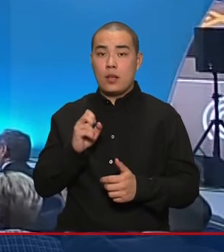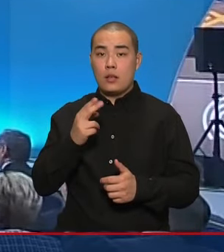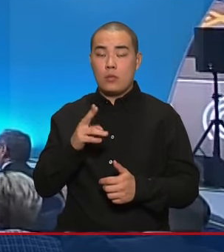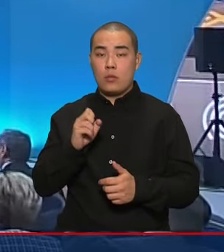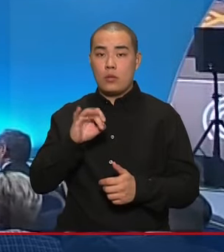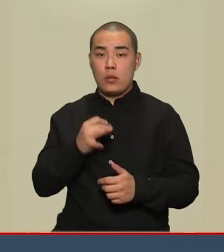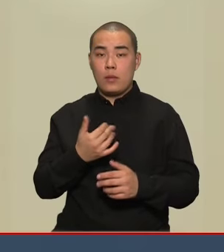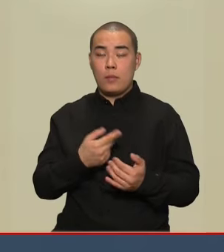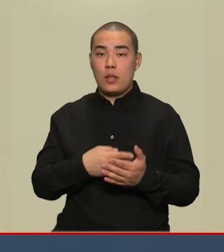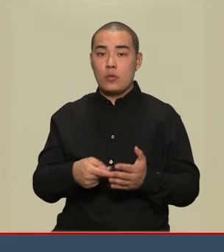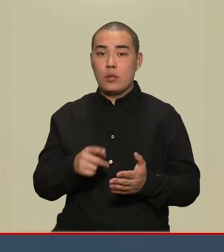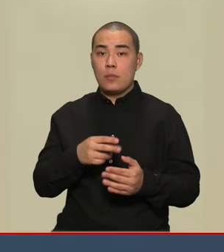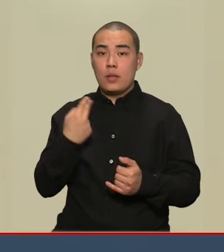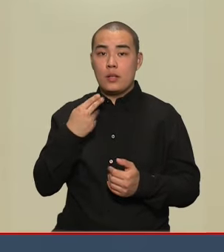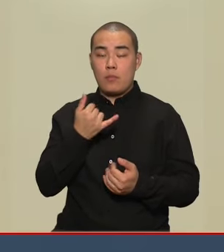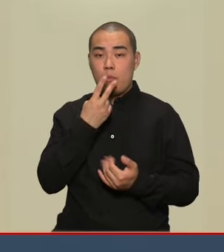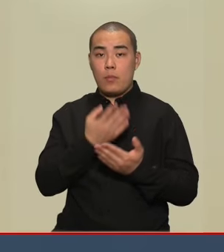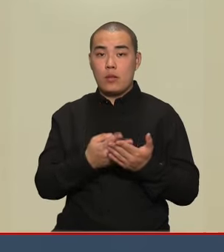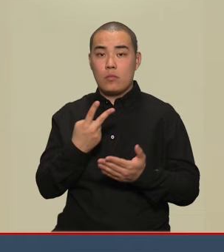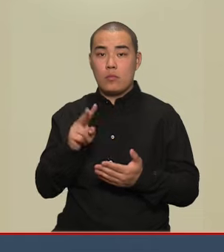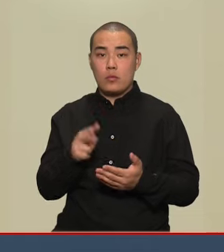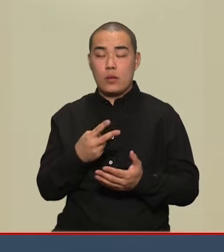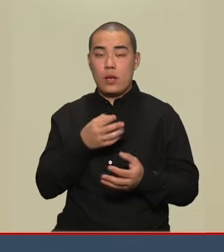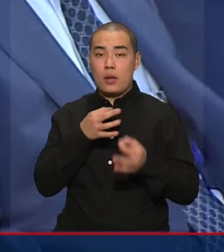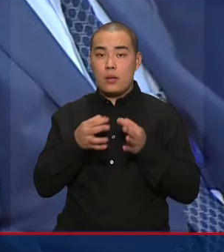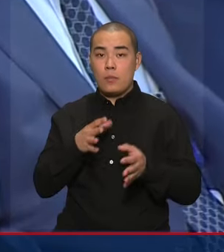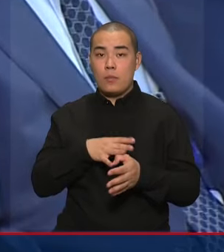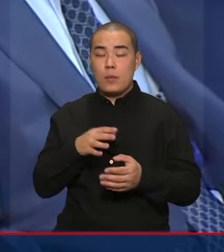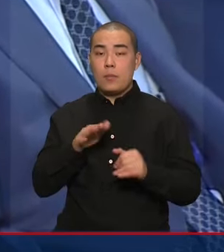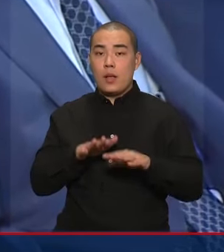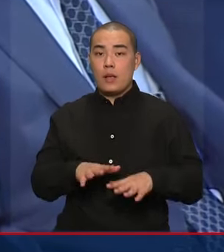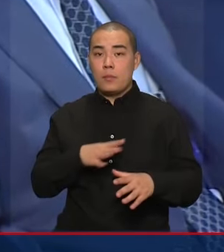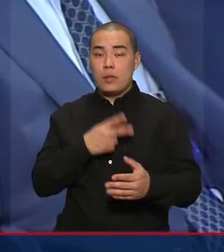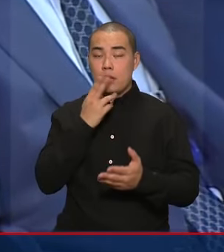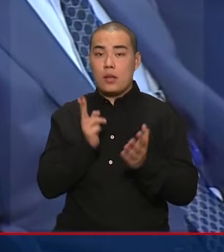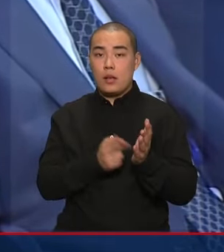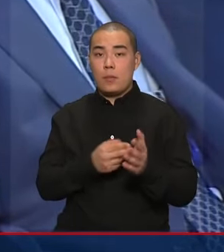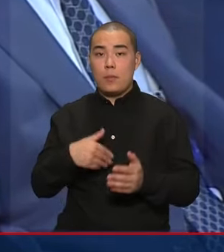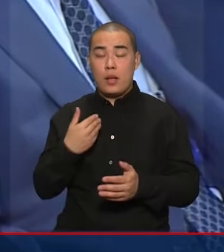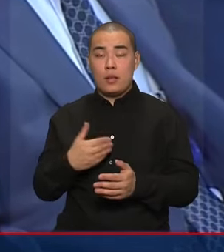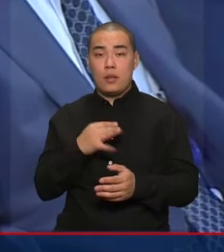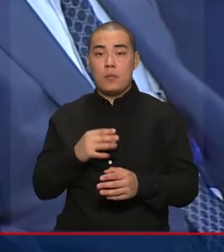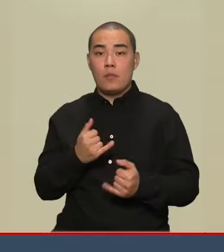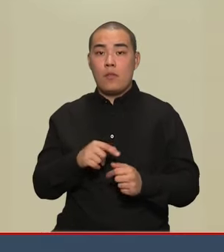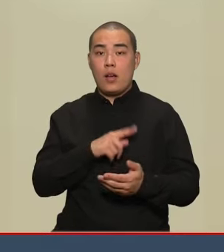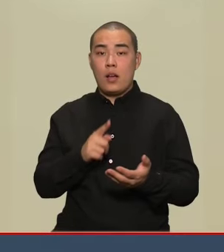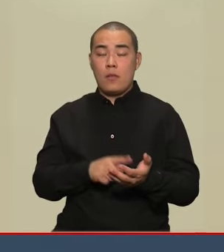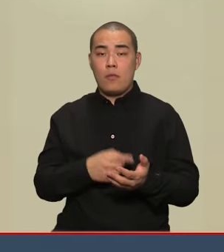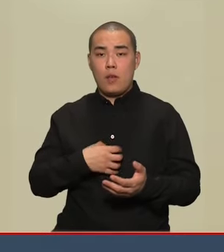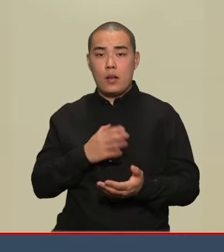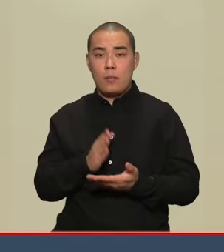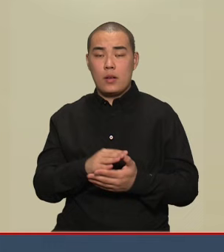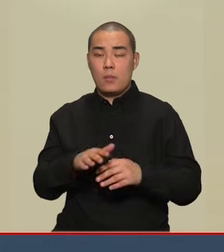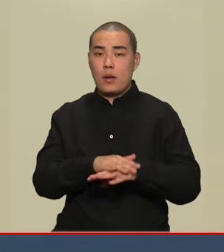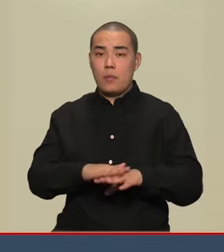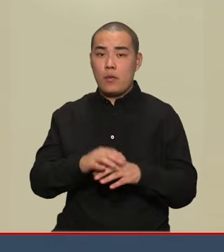подчеркнул президент, начав свою почти 2-часовую речь. Площадка доказала свою эффективность. Здесь не только поднимают важные проблемы